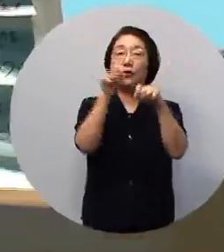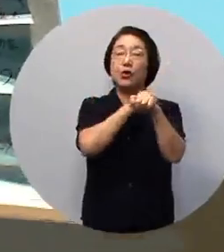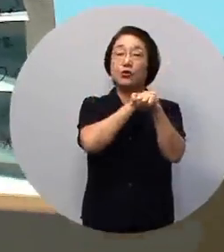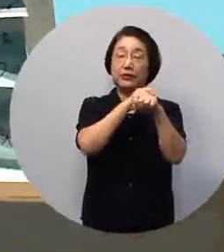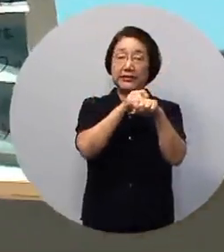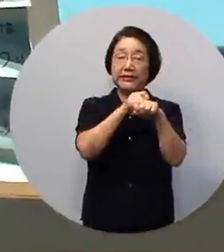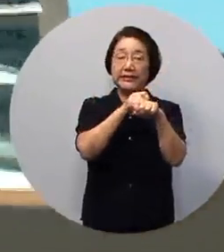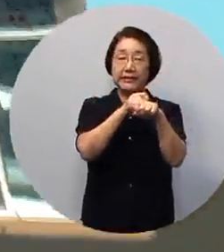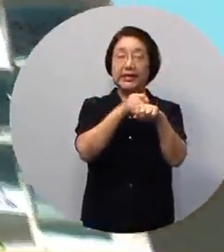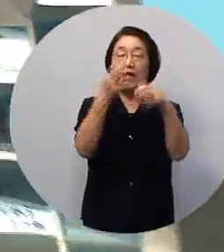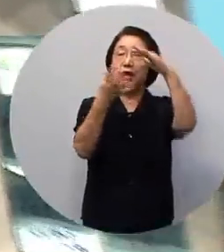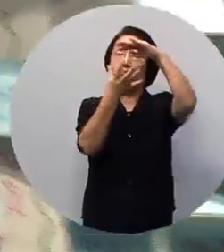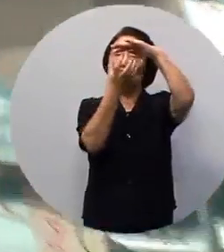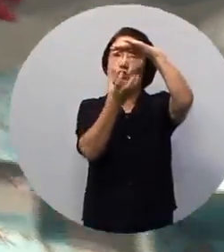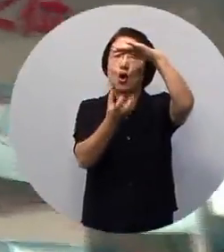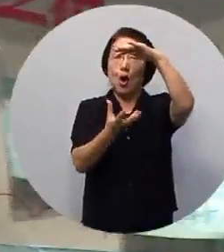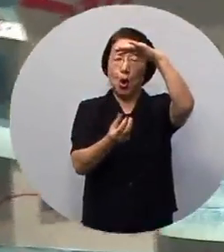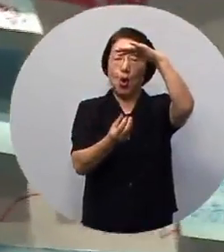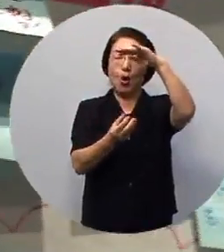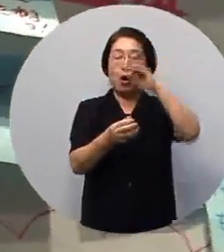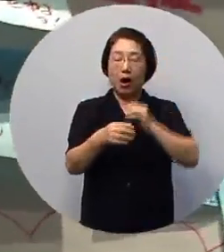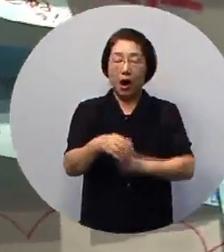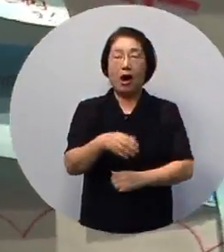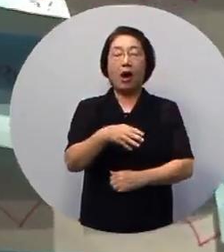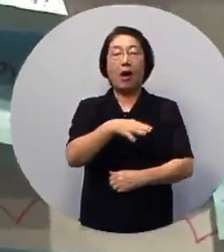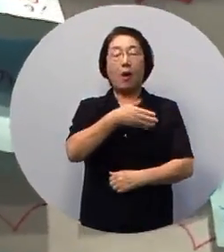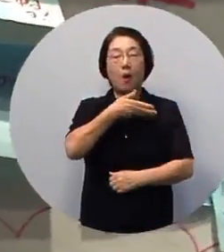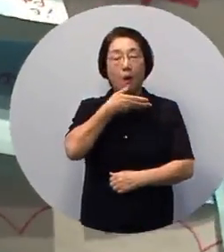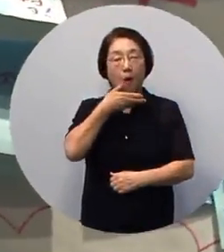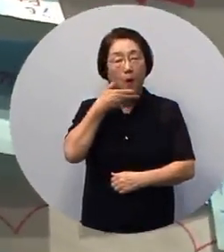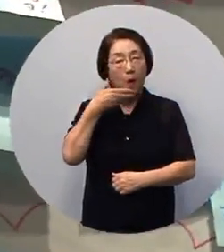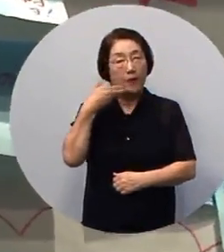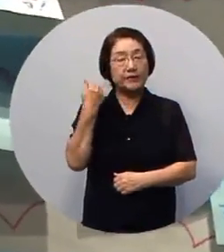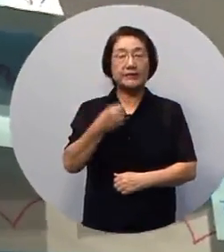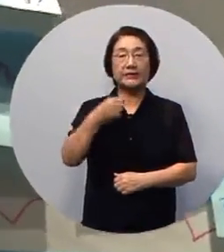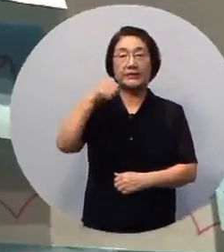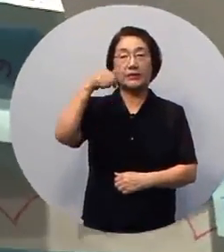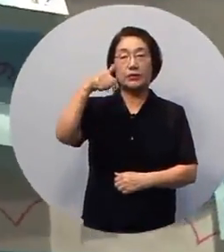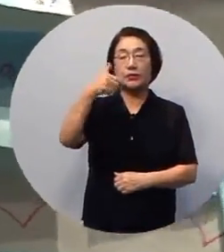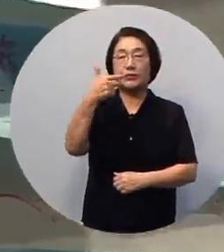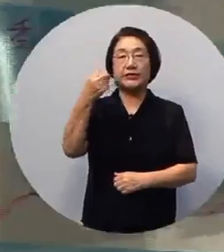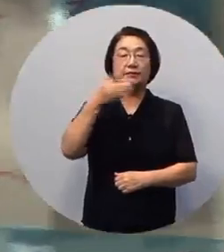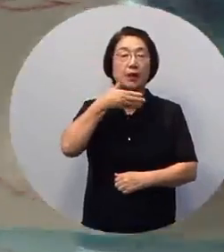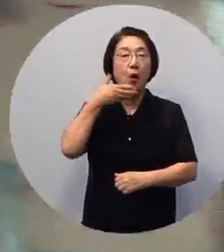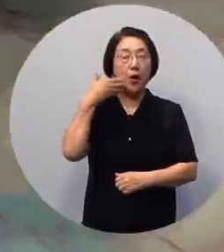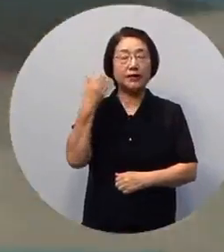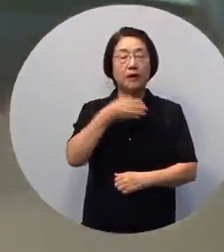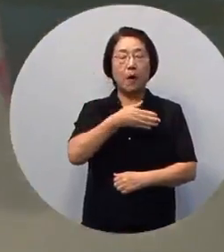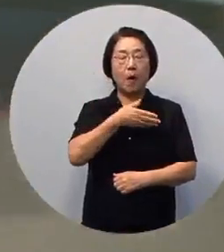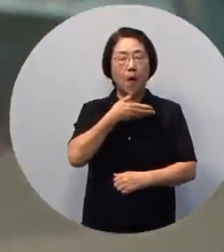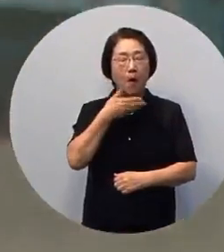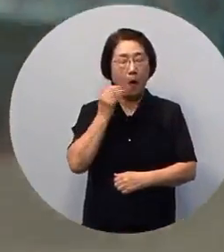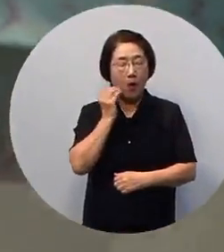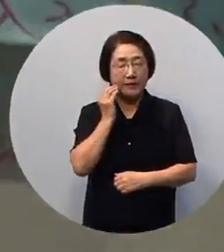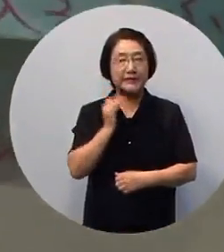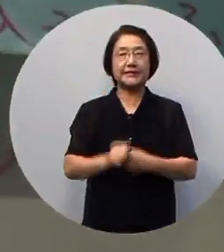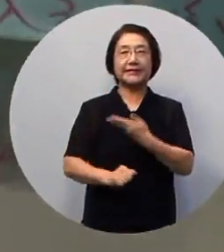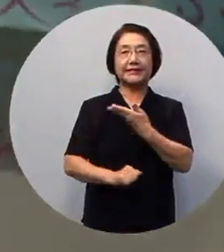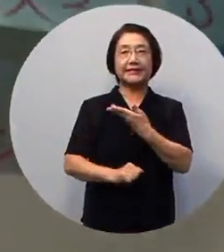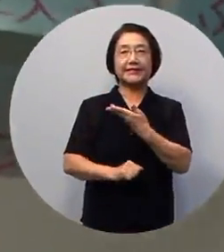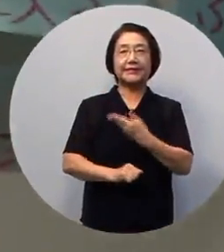みのりというゴルフボールぐらいの大きさのブドウがあるというのがとてもおすすめだと思います